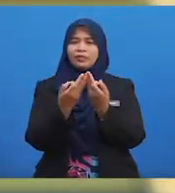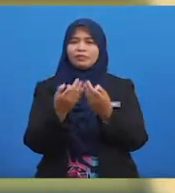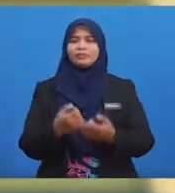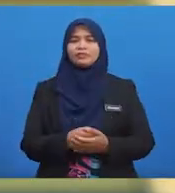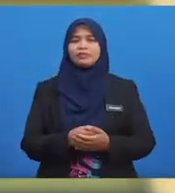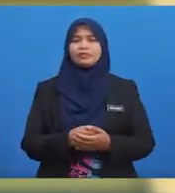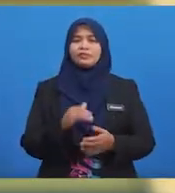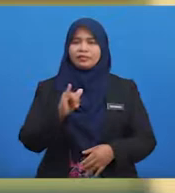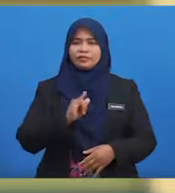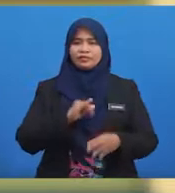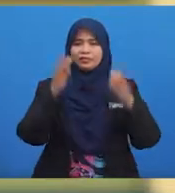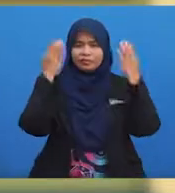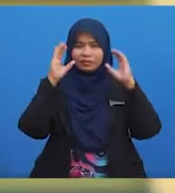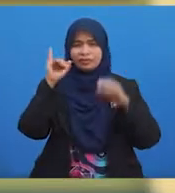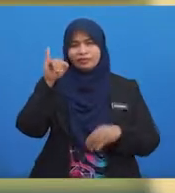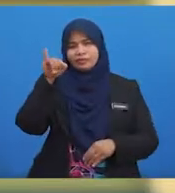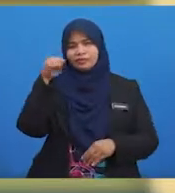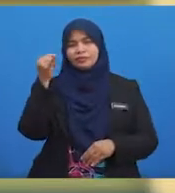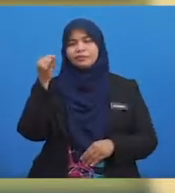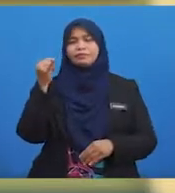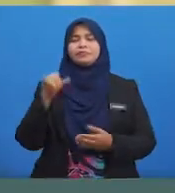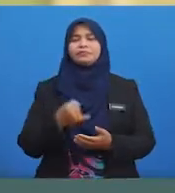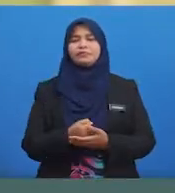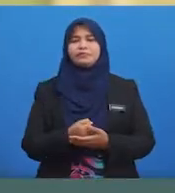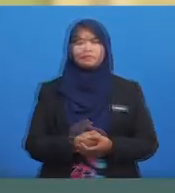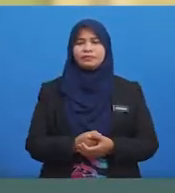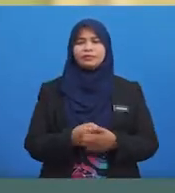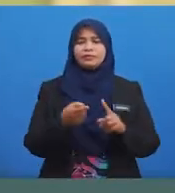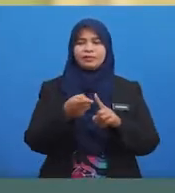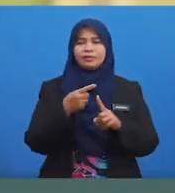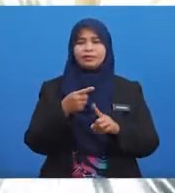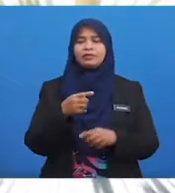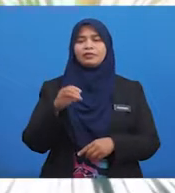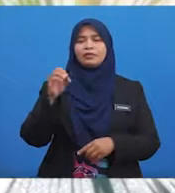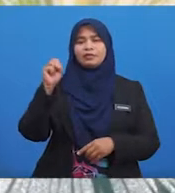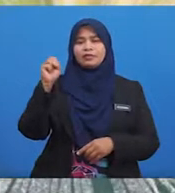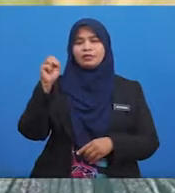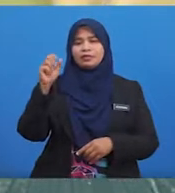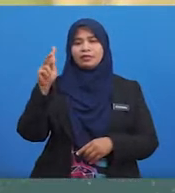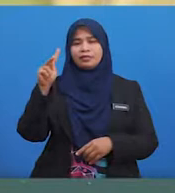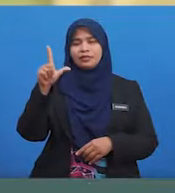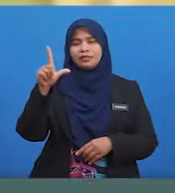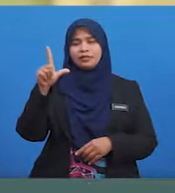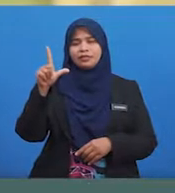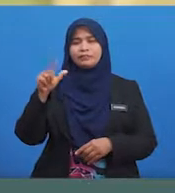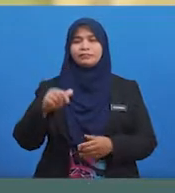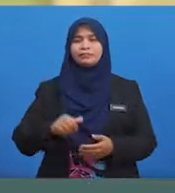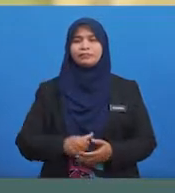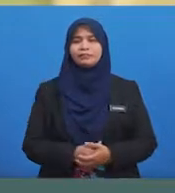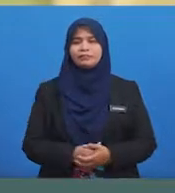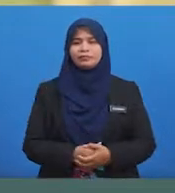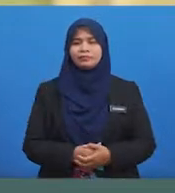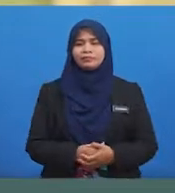saya cego jiwa niswari khuzami dari sekolah kebangsaan blackfish 2